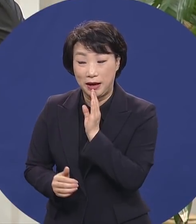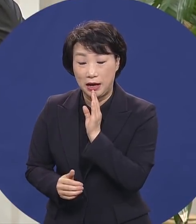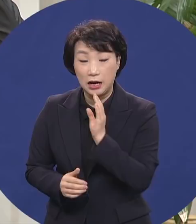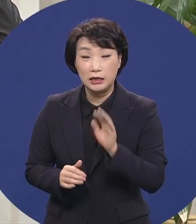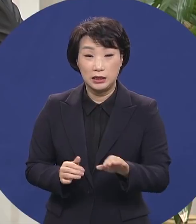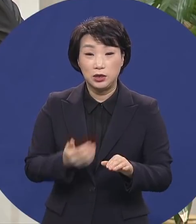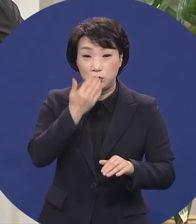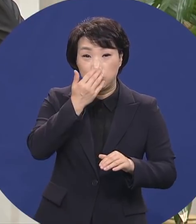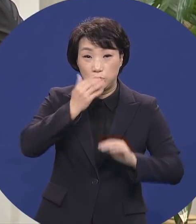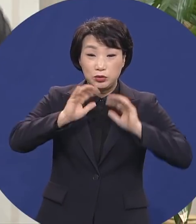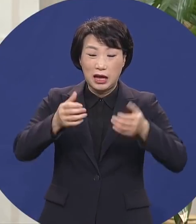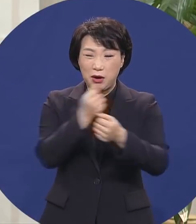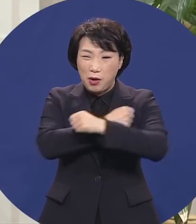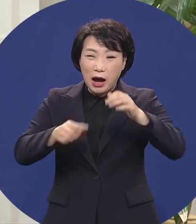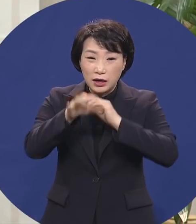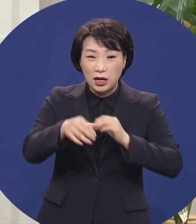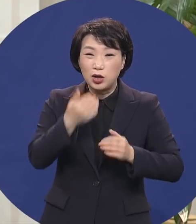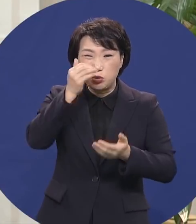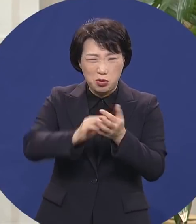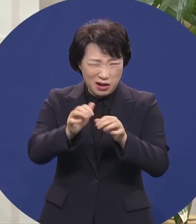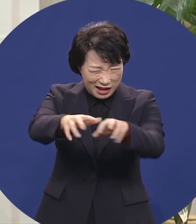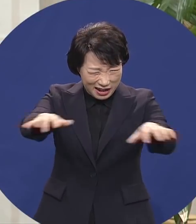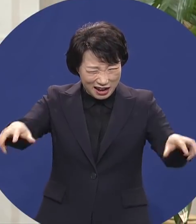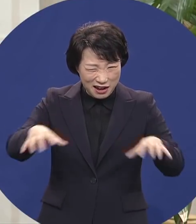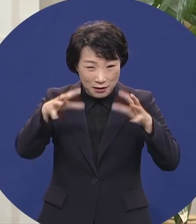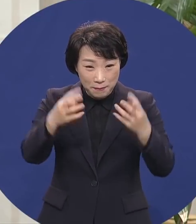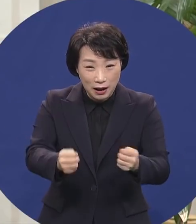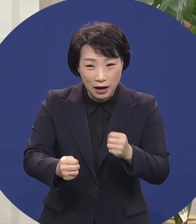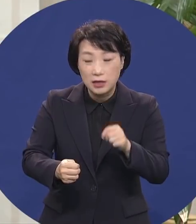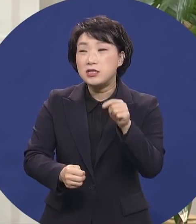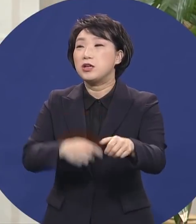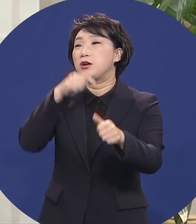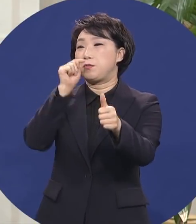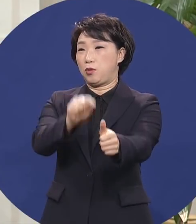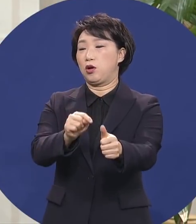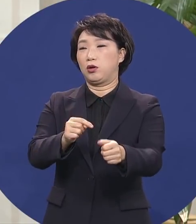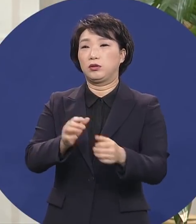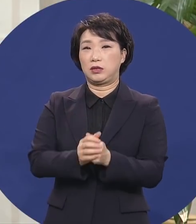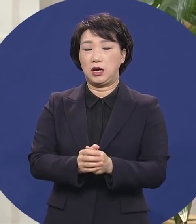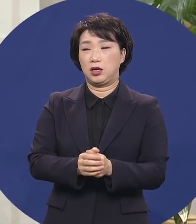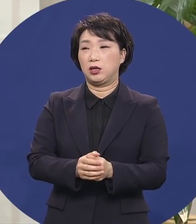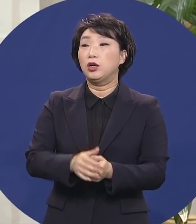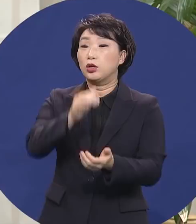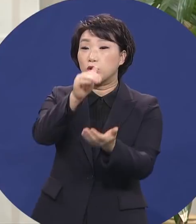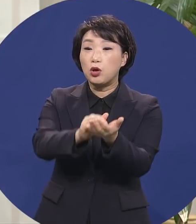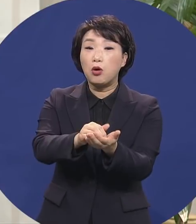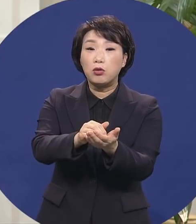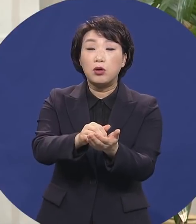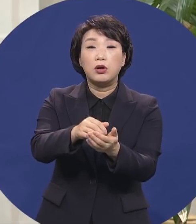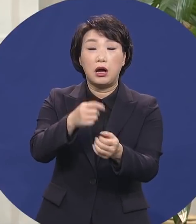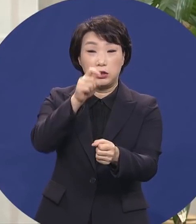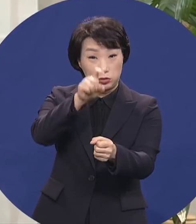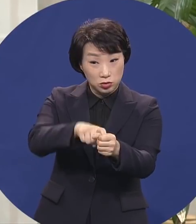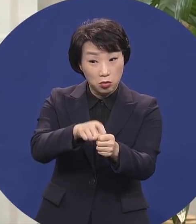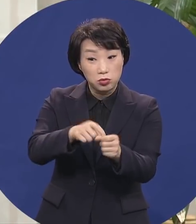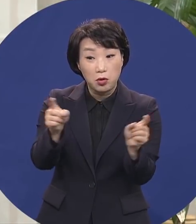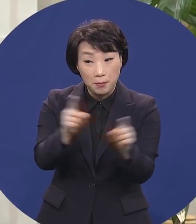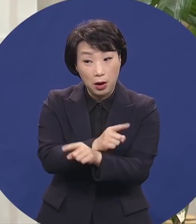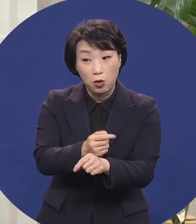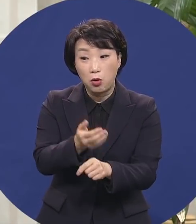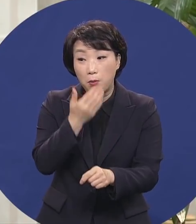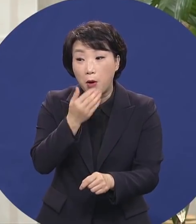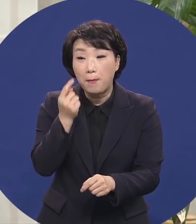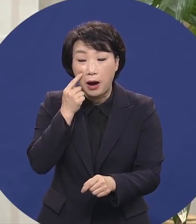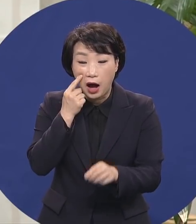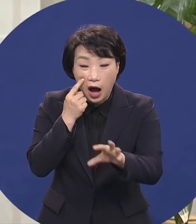유대 광야의 돌들을 명해서 떡덩이가 되게 하라. 그리고 그걸 네가 먹는